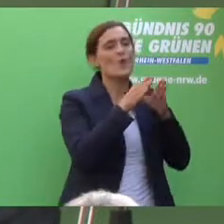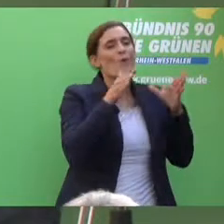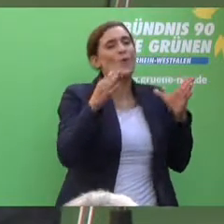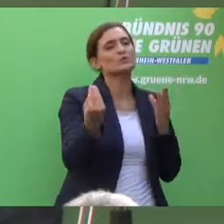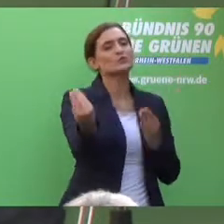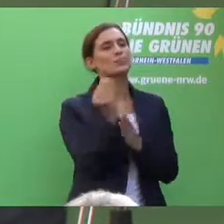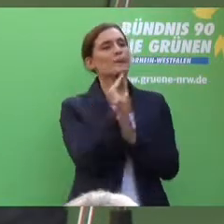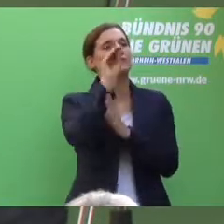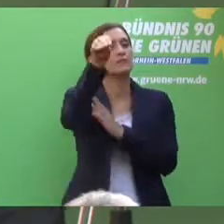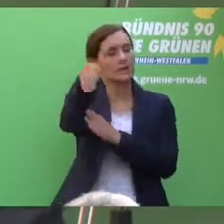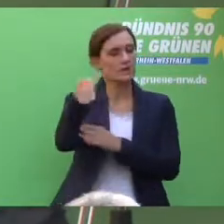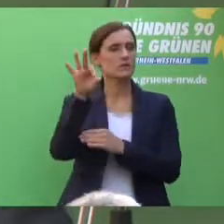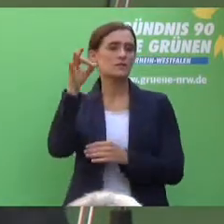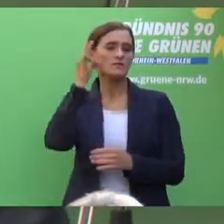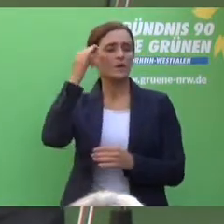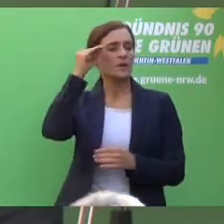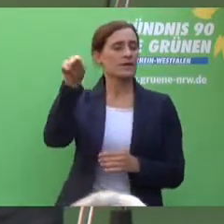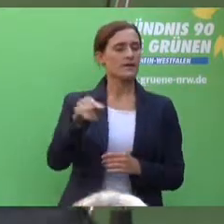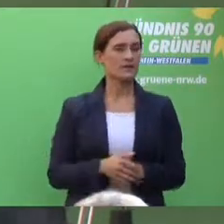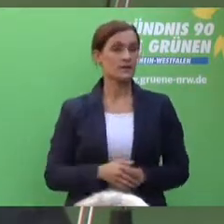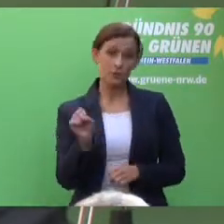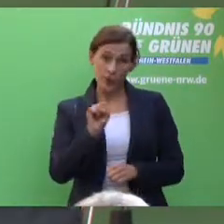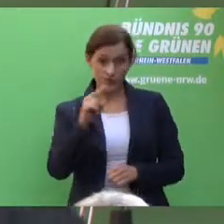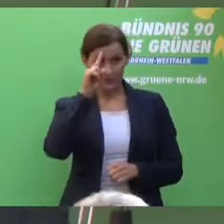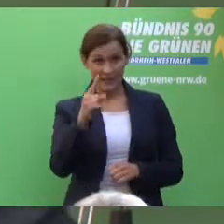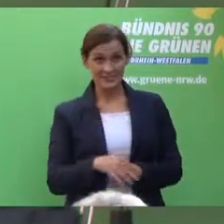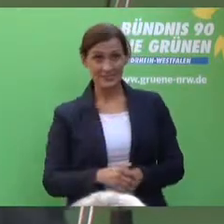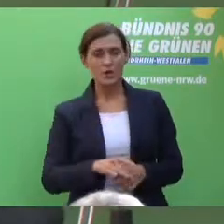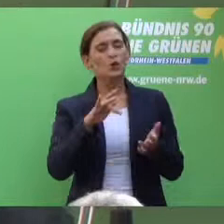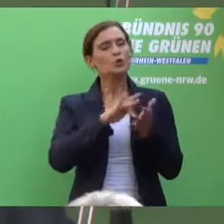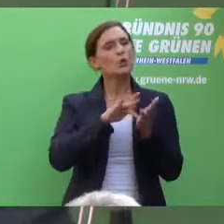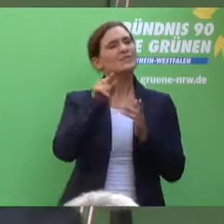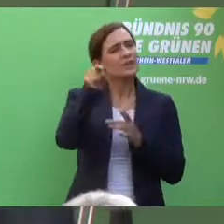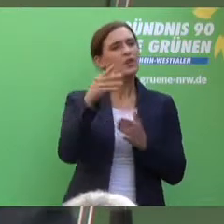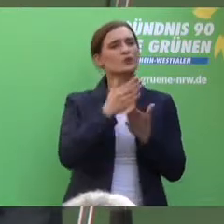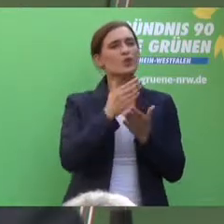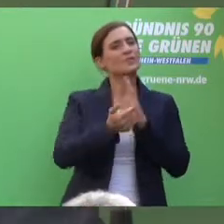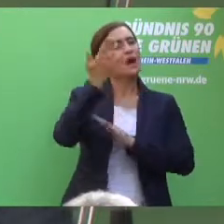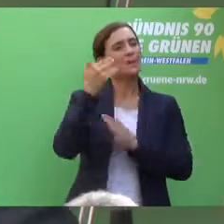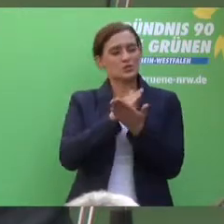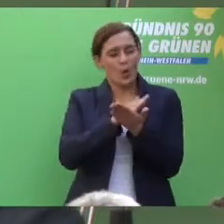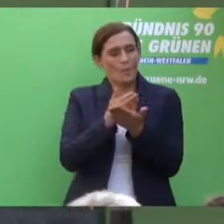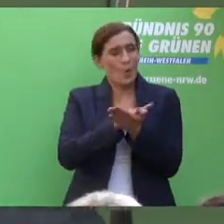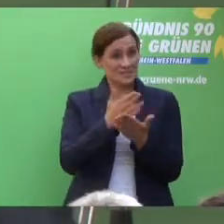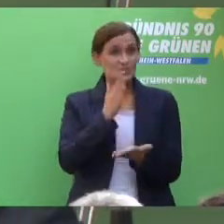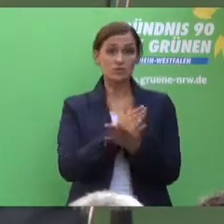lassen? Weil Frau Merkel einen fertig ausgehandelten Kompromiss